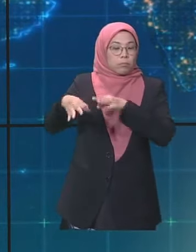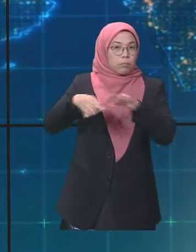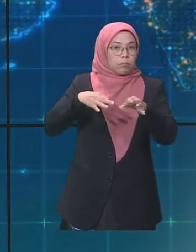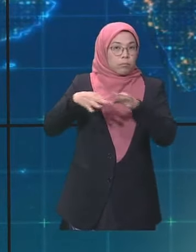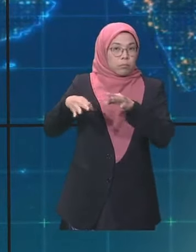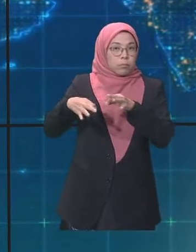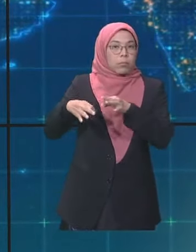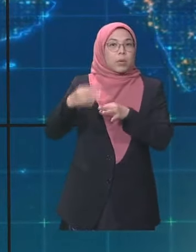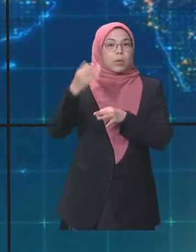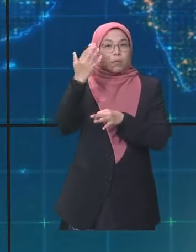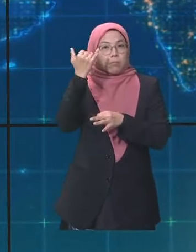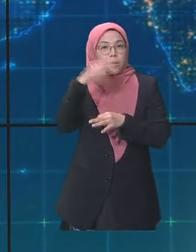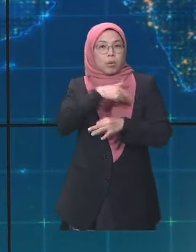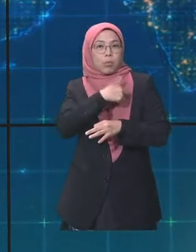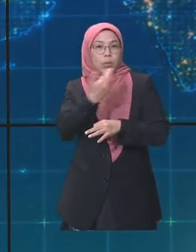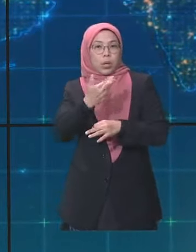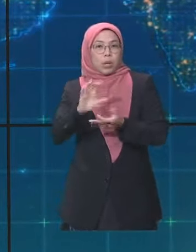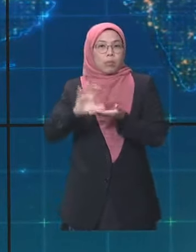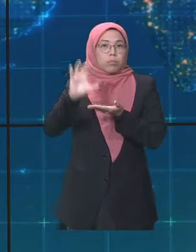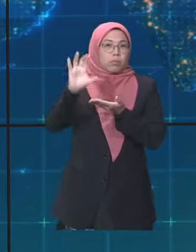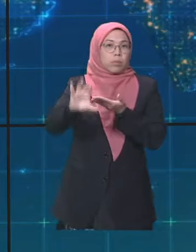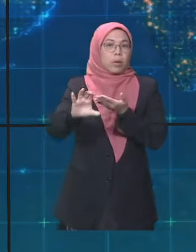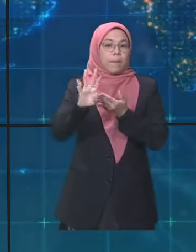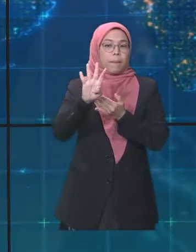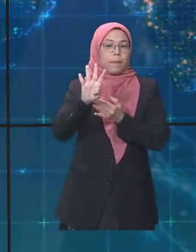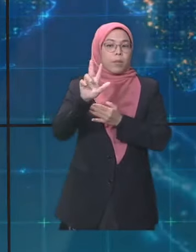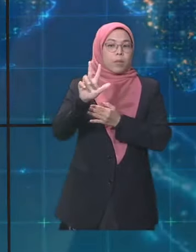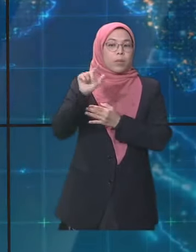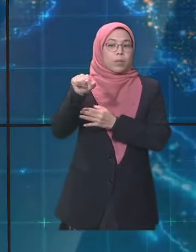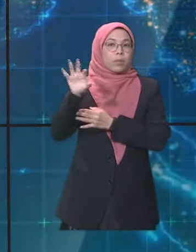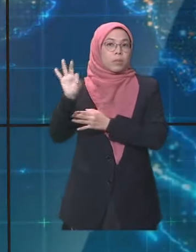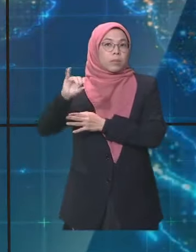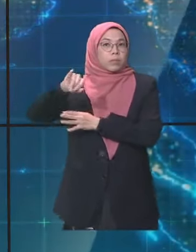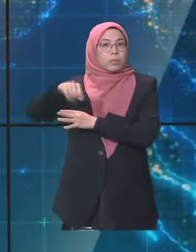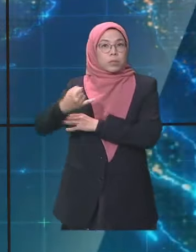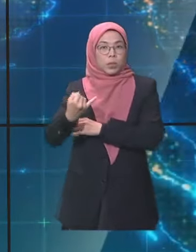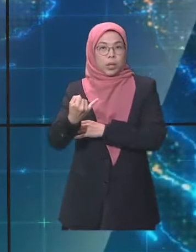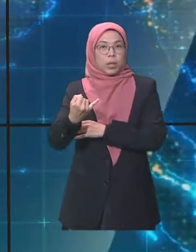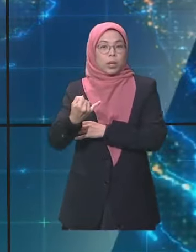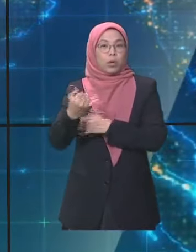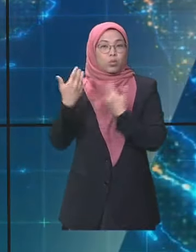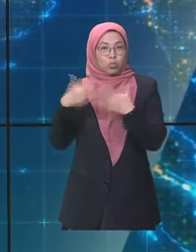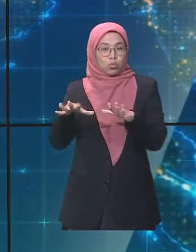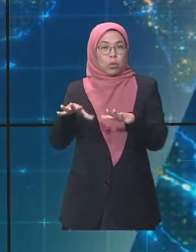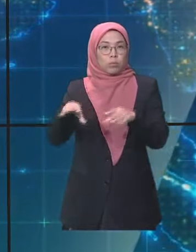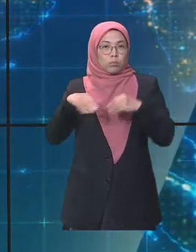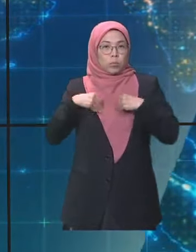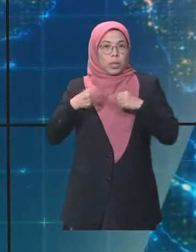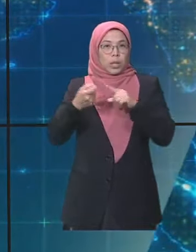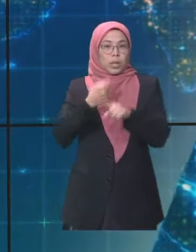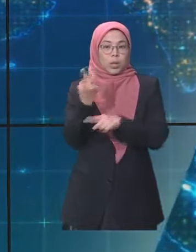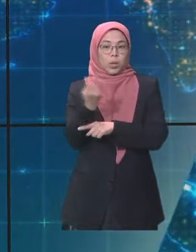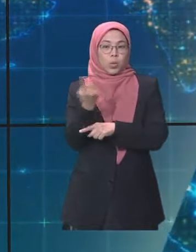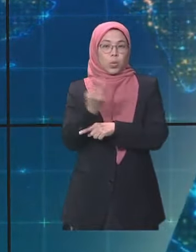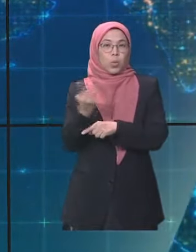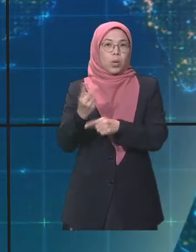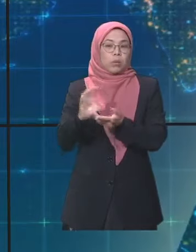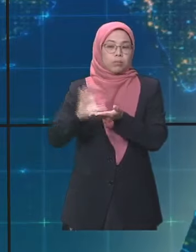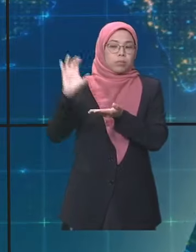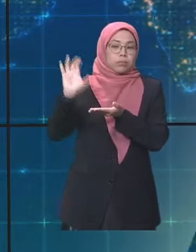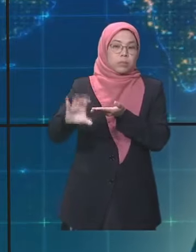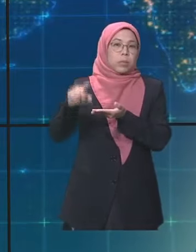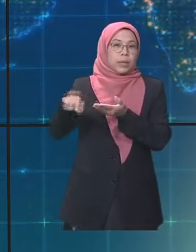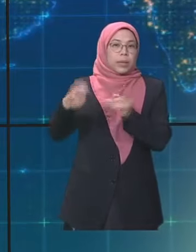memberikan penjelasan berhubung kerugian pelaburan berjumlah RM43.9 juta yang dialami dua syarikat pelaburan